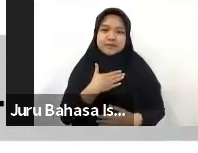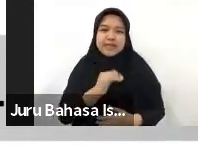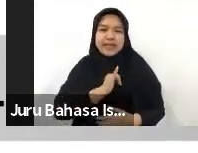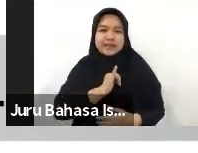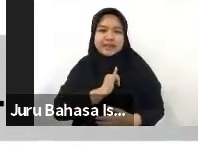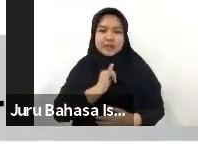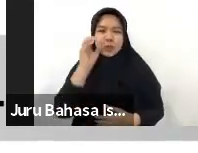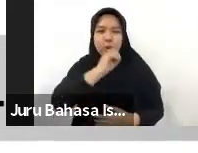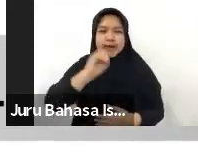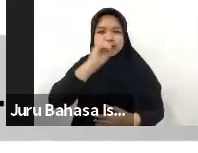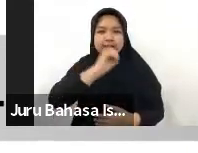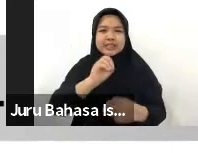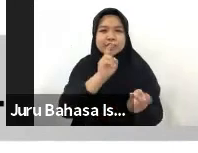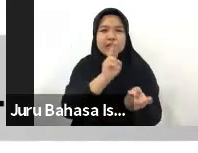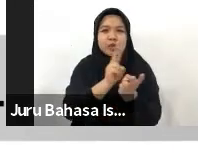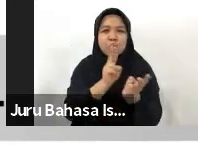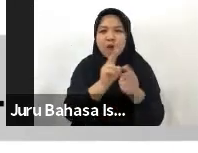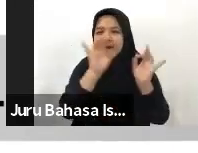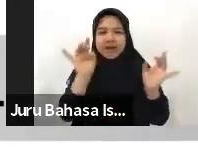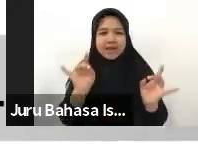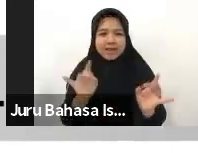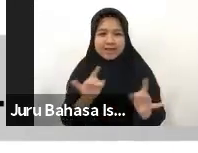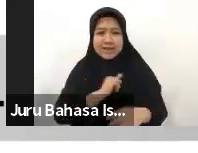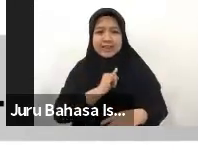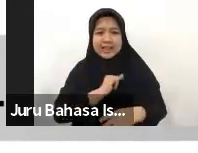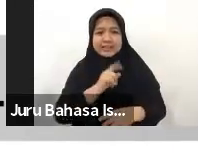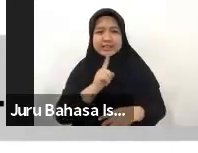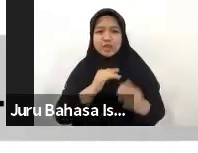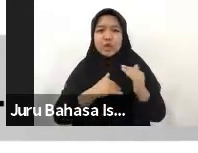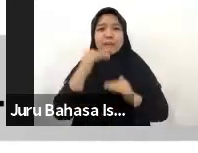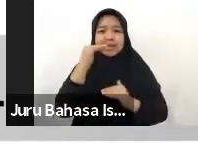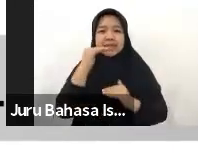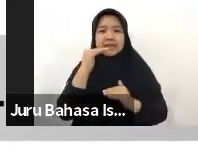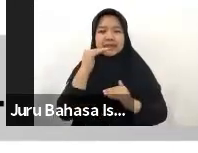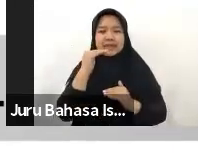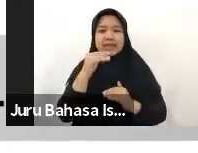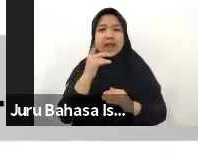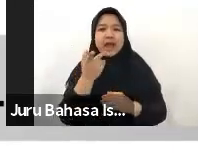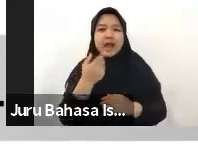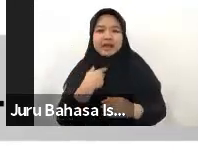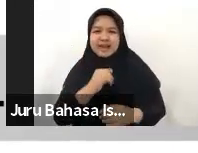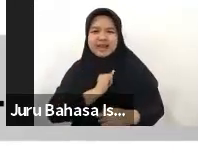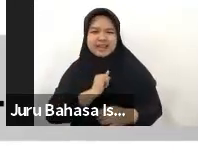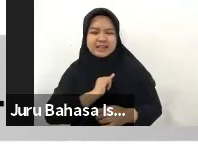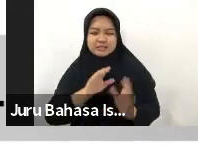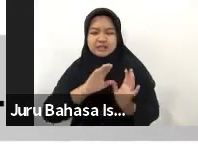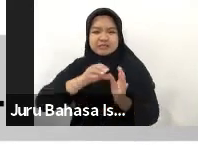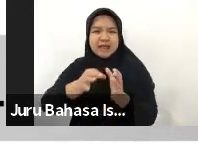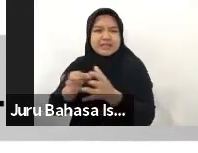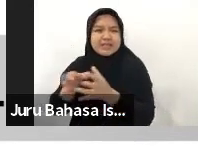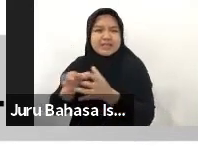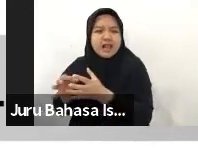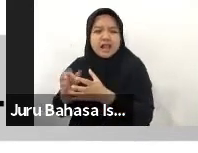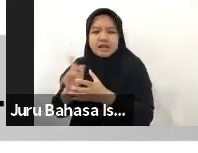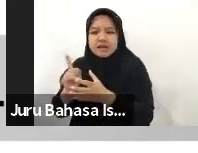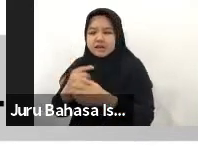orientasi seksual, dan lain sebagainya. Nah, ketika identitas-identitas marginal ini berada dalam satu